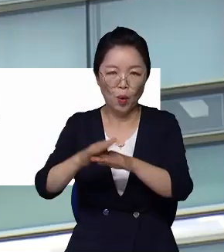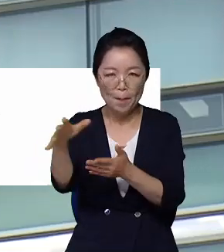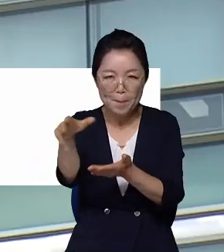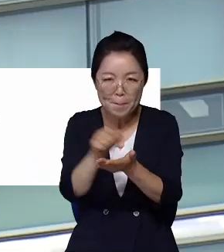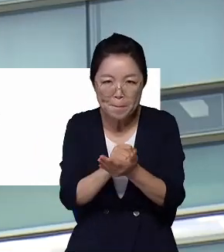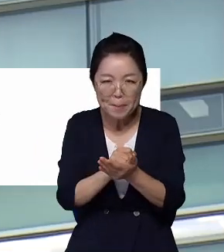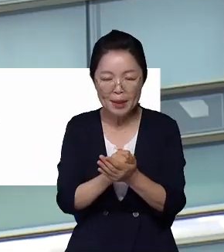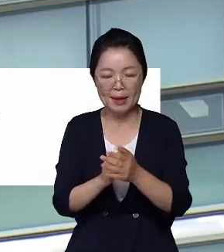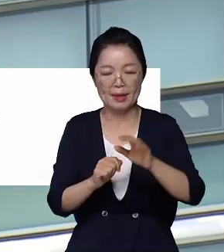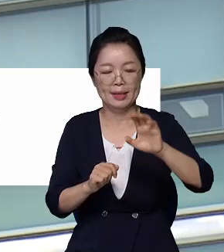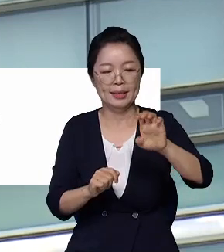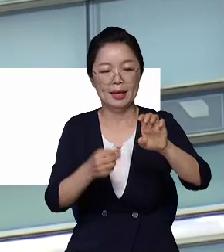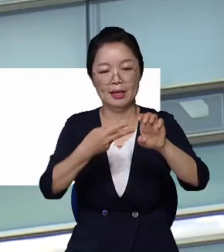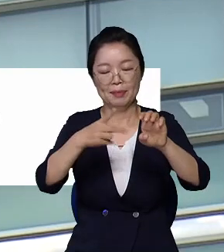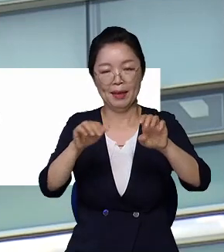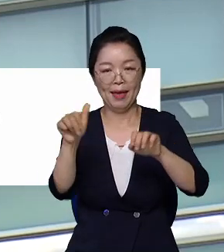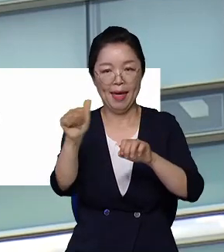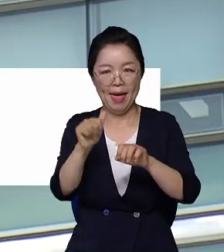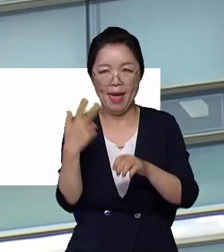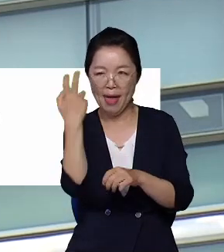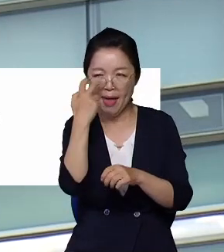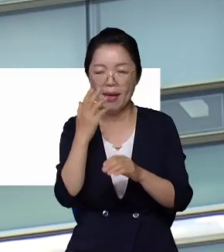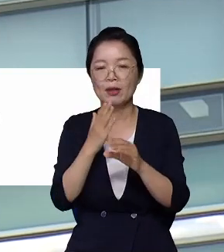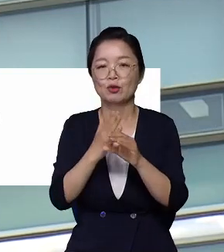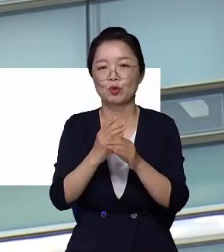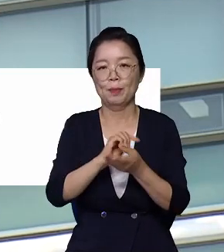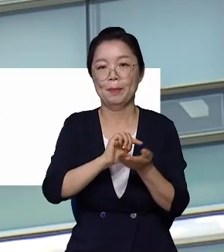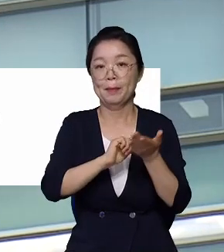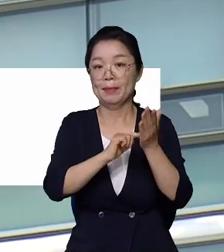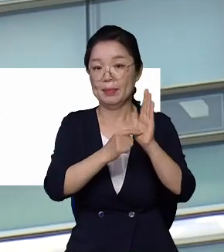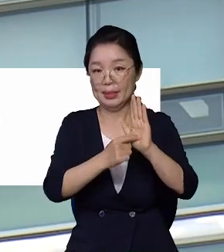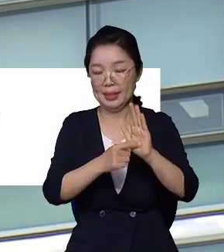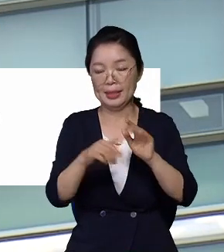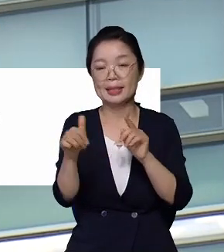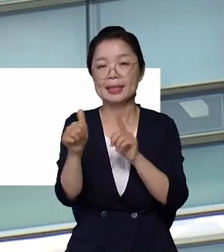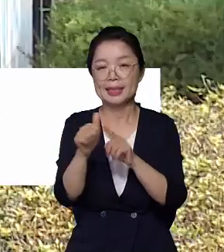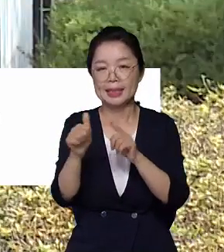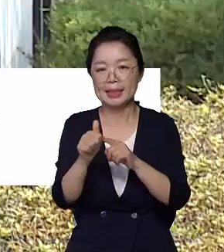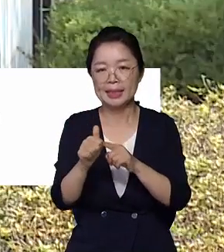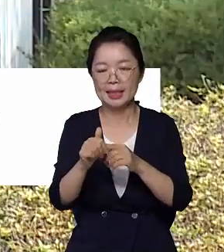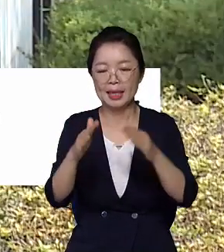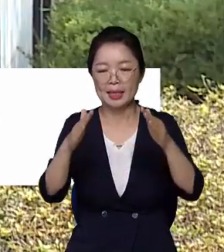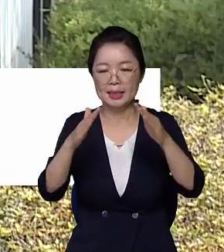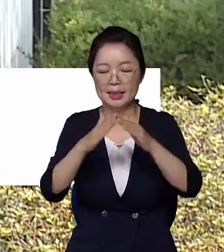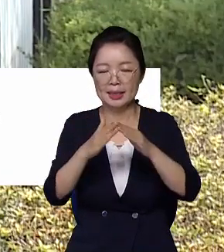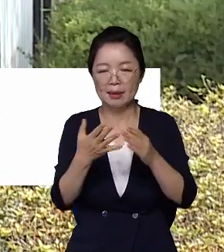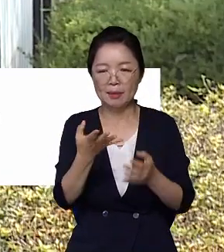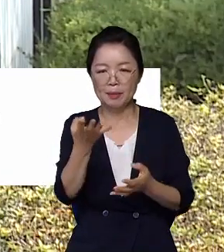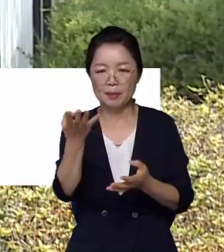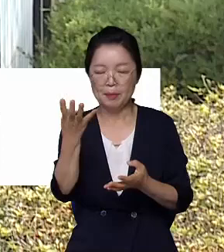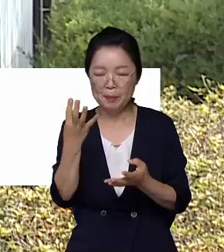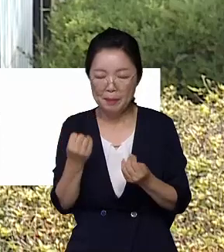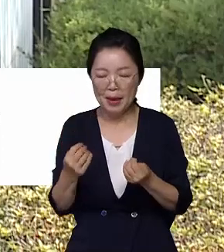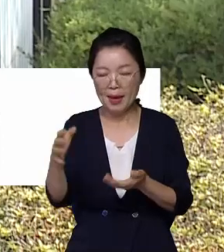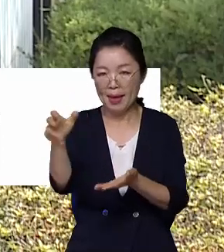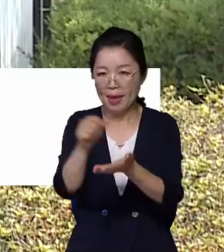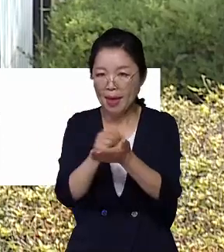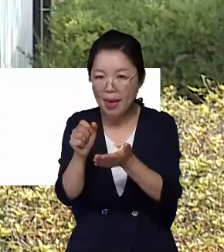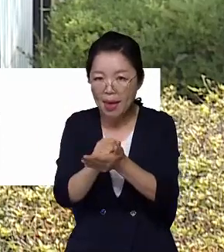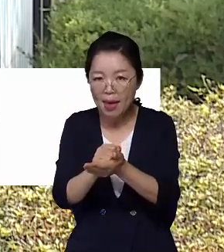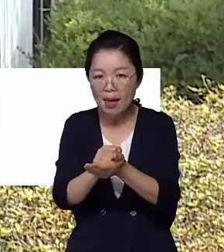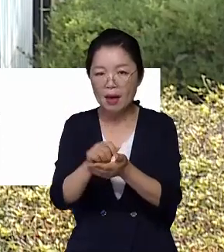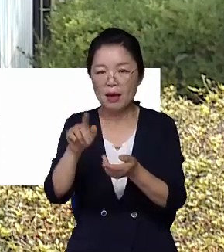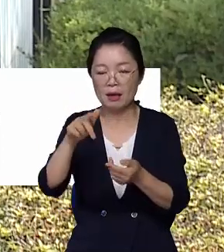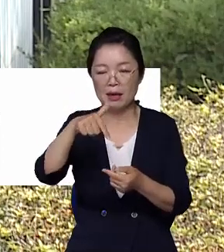40대 A씨에 대해 수사하고 있다고 밝혔습니다. 경찰은 A씨가 여러 채 아파트를 보유하며 갭 투자 방식으로 전세